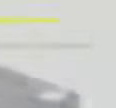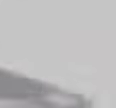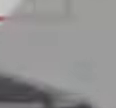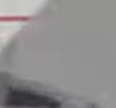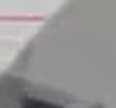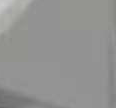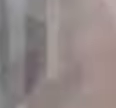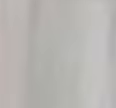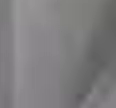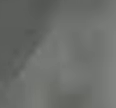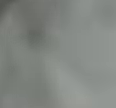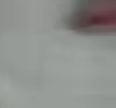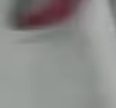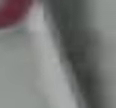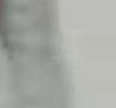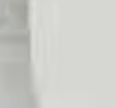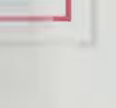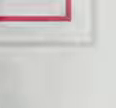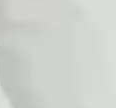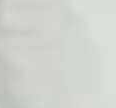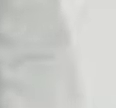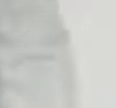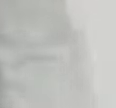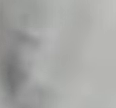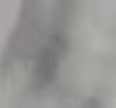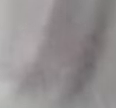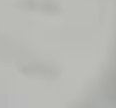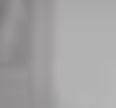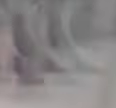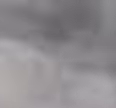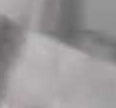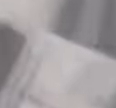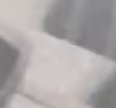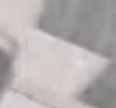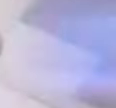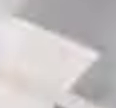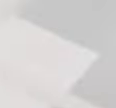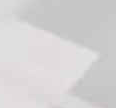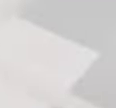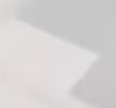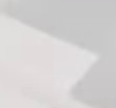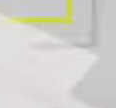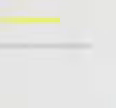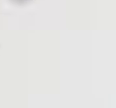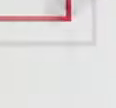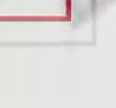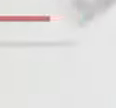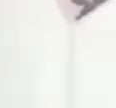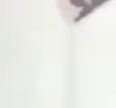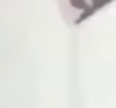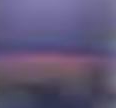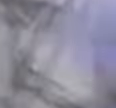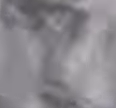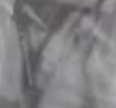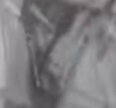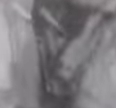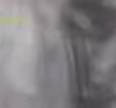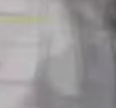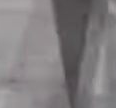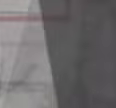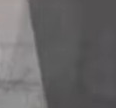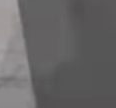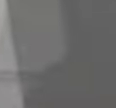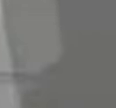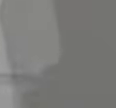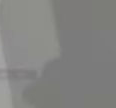sejahtera. Inilah tanggungjawab kita bersama menunaikan mandat menentukan pucuk pimpinan negara. Kita